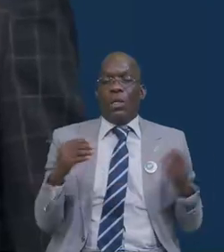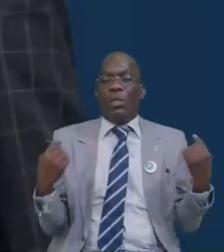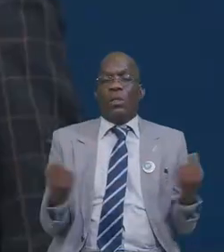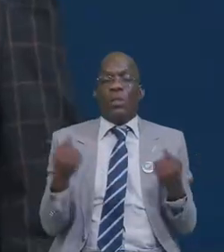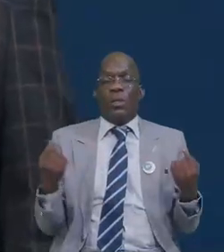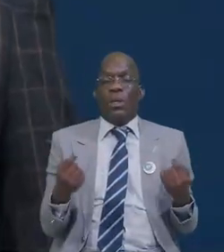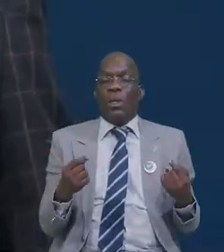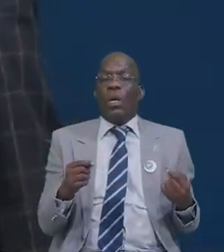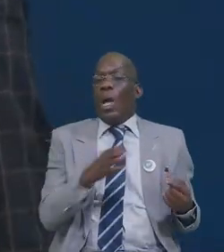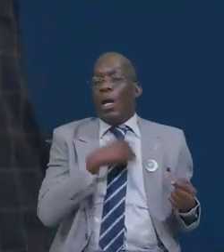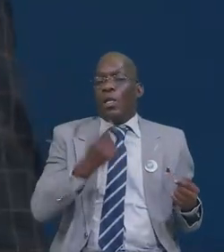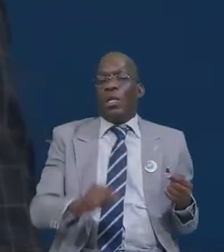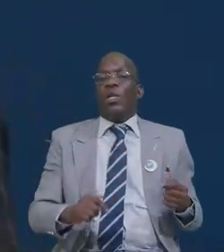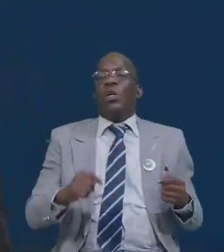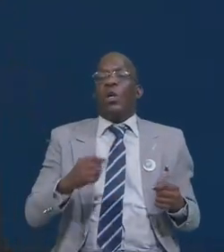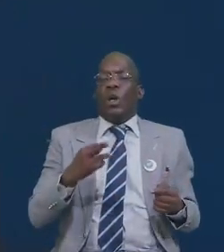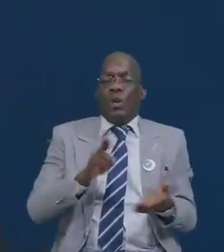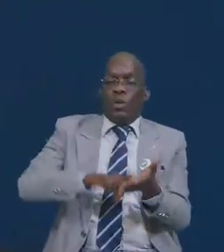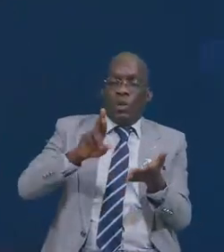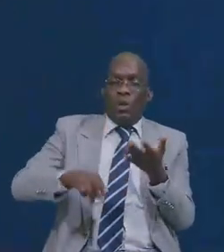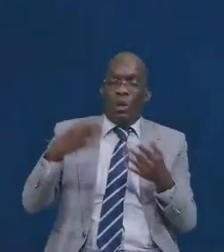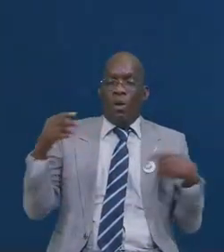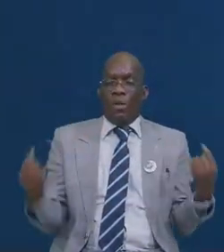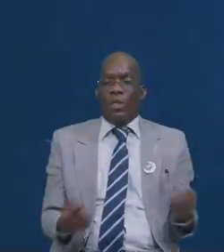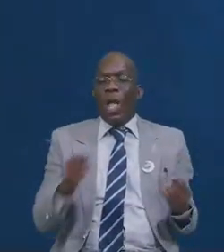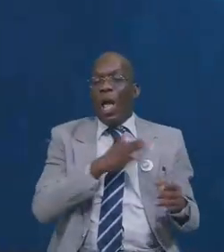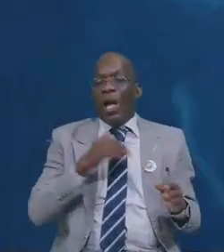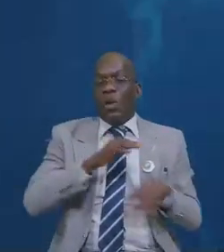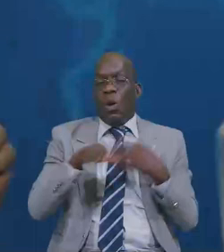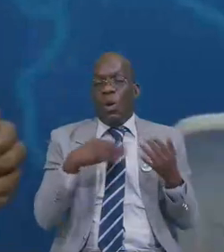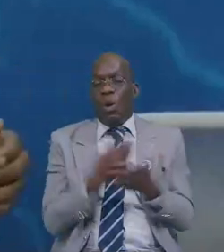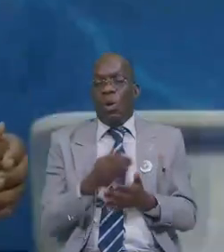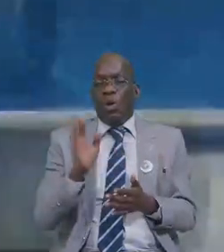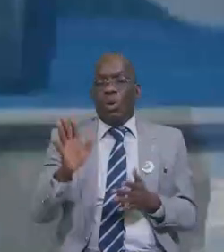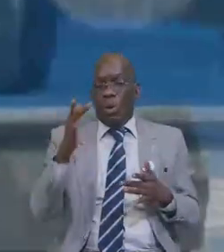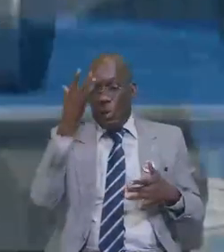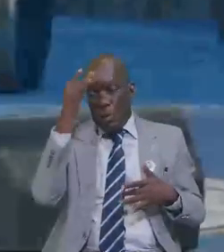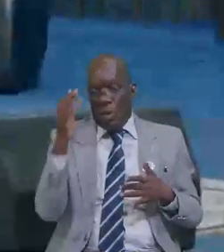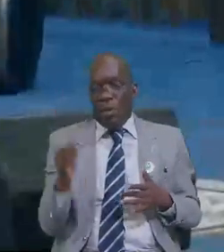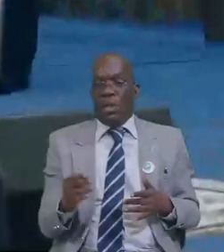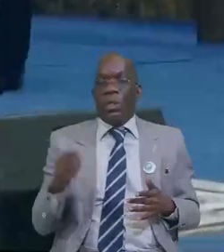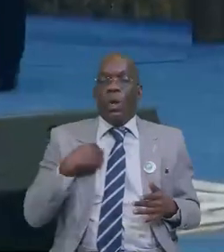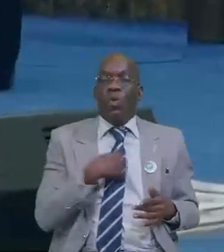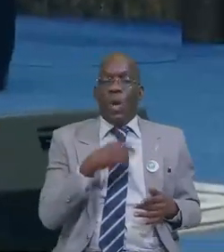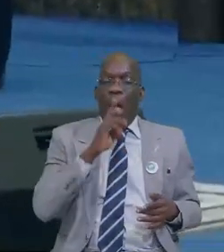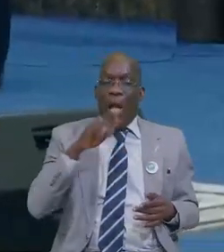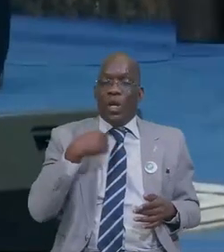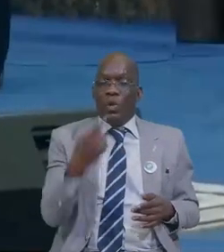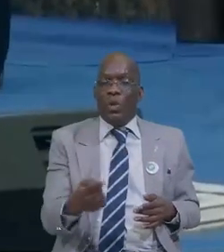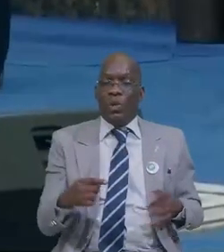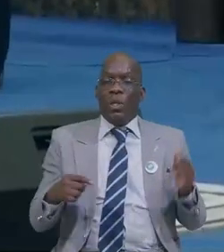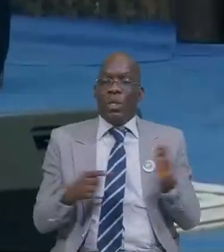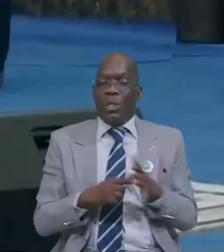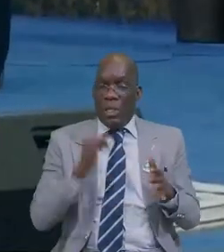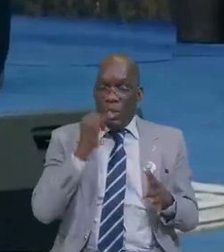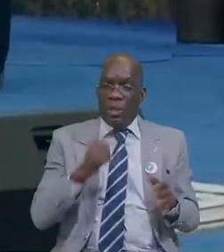externes, même les conséquences des péchés, les plaies, les maladies et les infirmités. » On nous dit, «